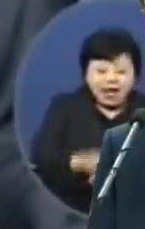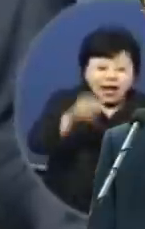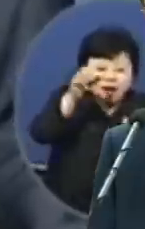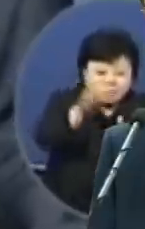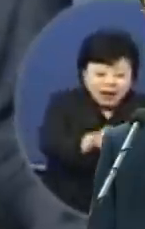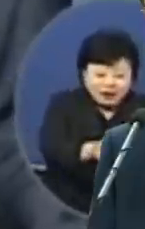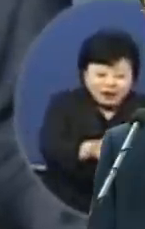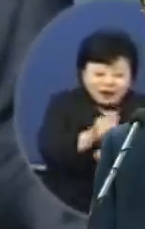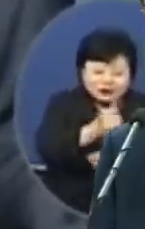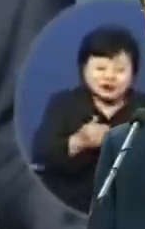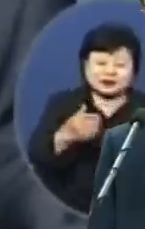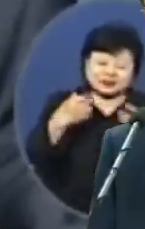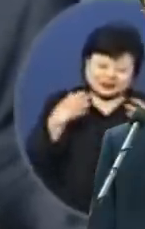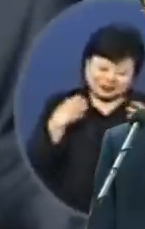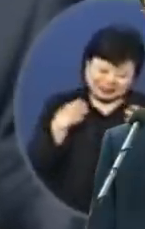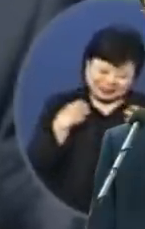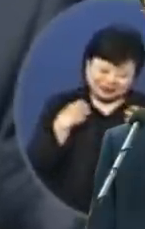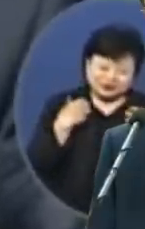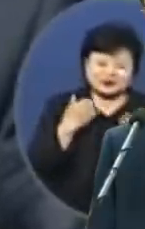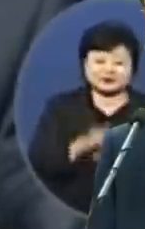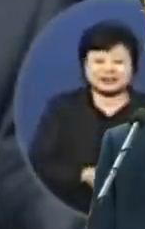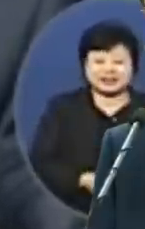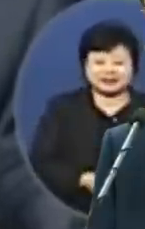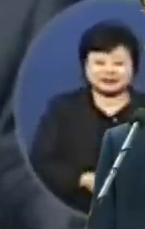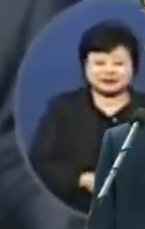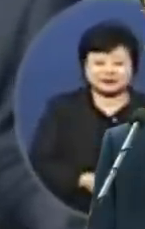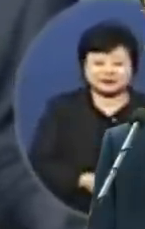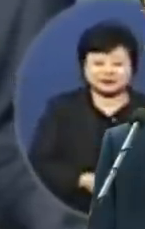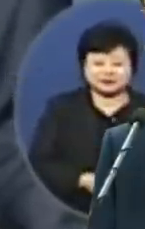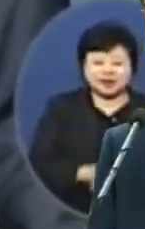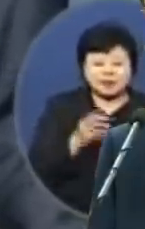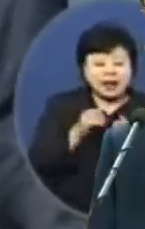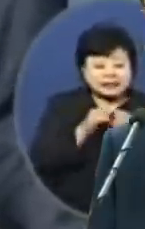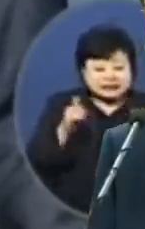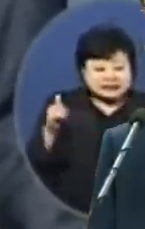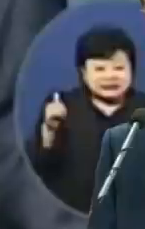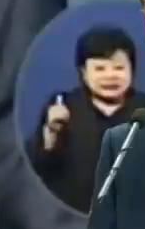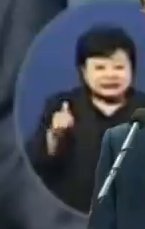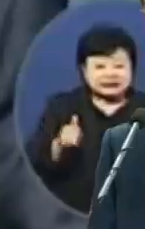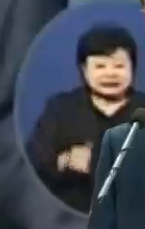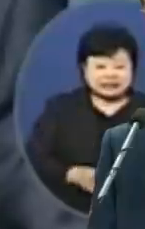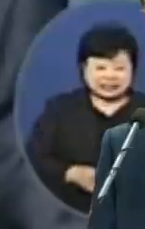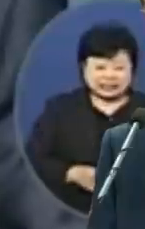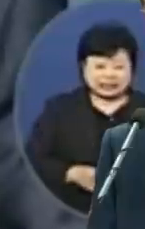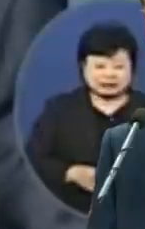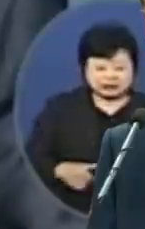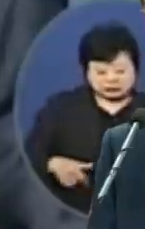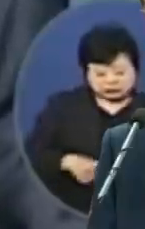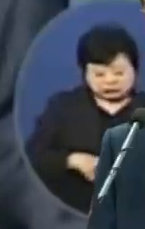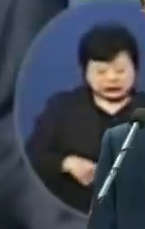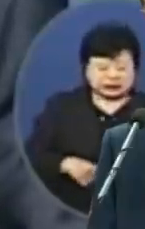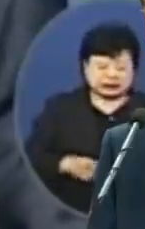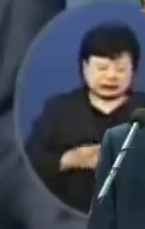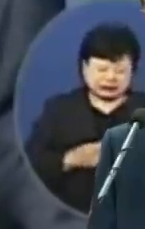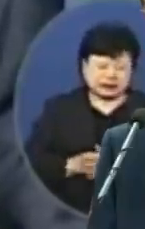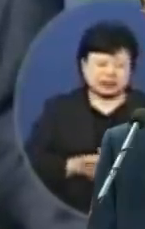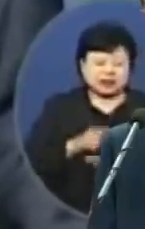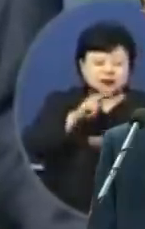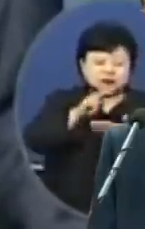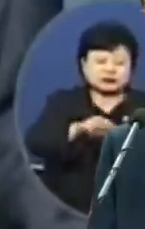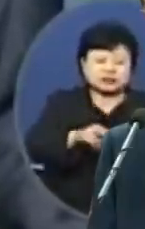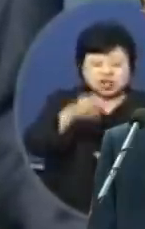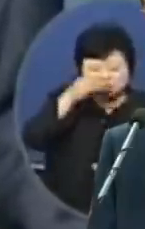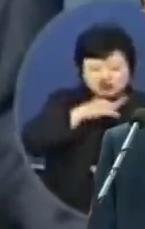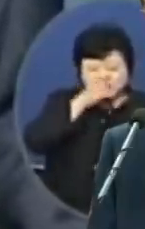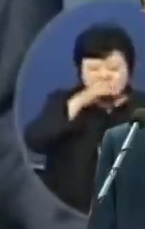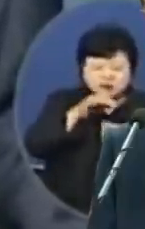맡겨버리면 주님이 책임져 주시는 것입니다. 많은 사람이 너무나 미지근한 신앙을 가지고 있는 것입니다. 내가 이익이